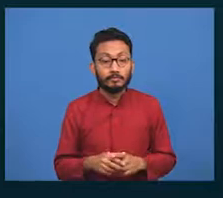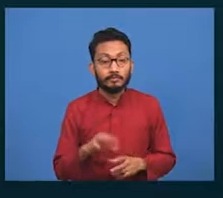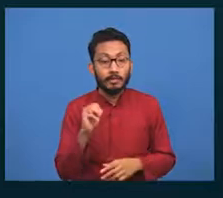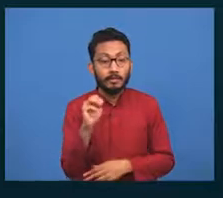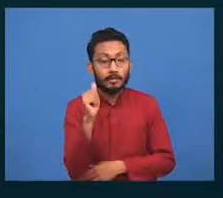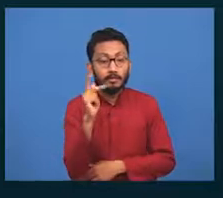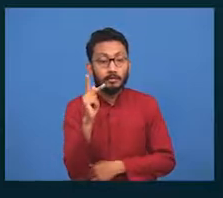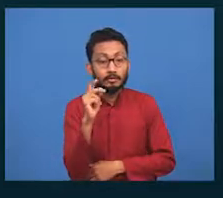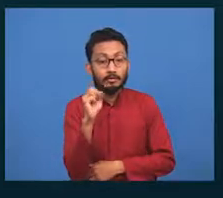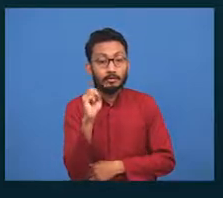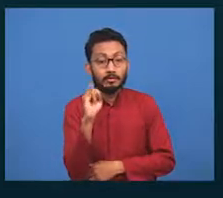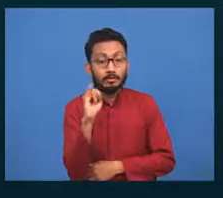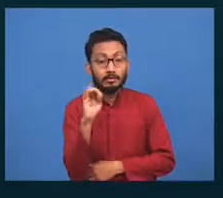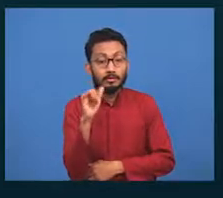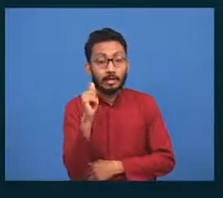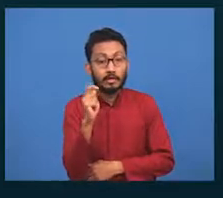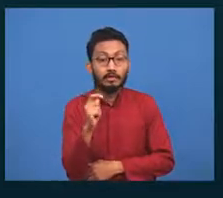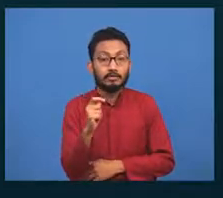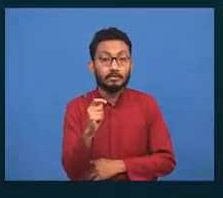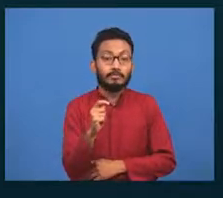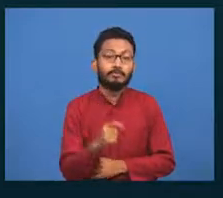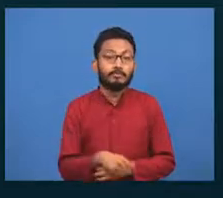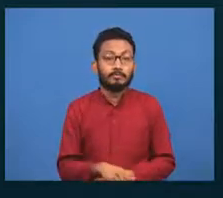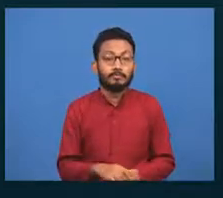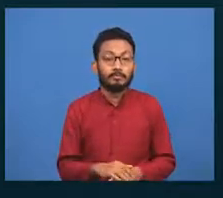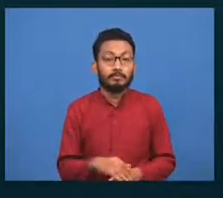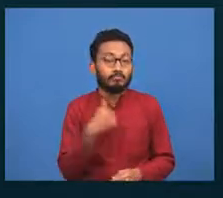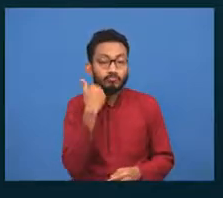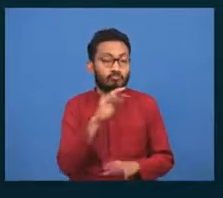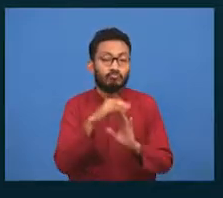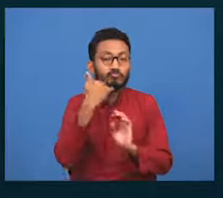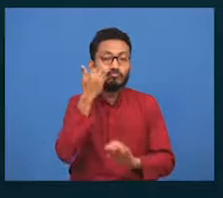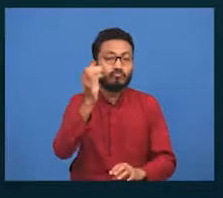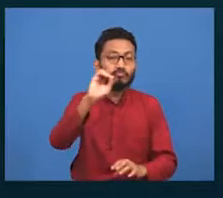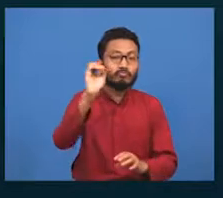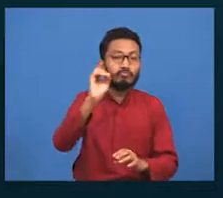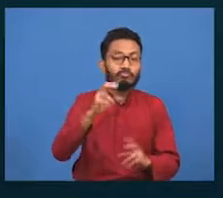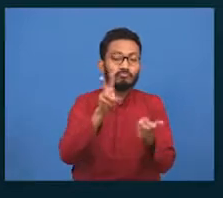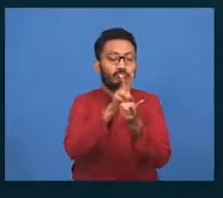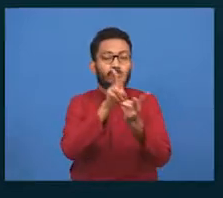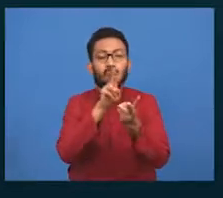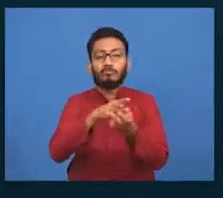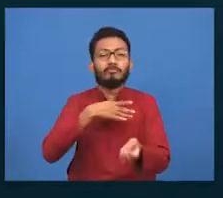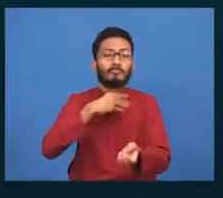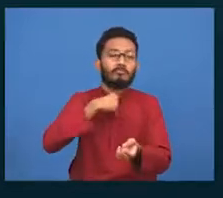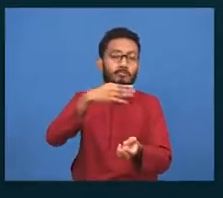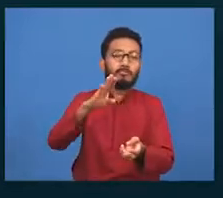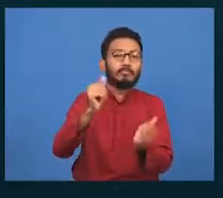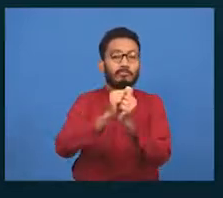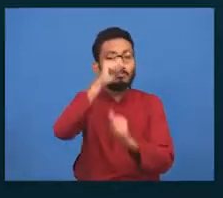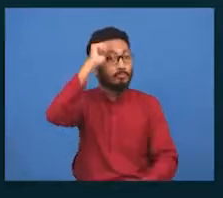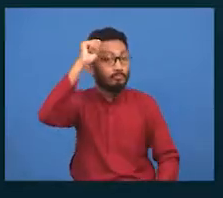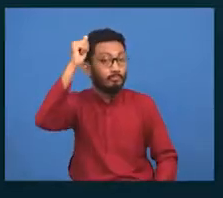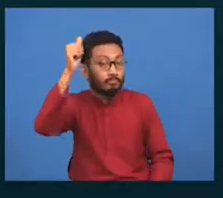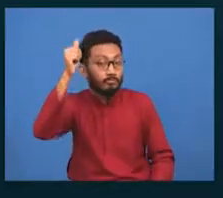terbuka tanpa ada rasa malu dan takut kepada Allah, tidak kira secara realiti mahupun